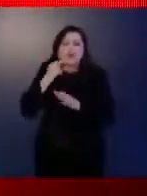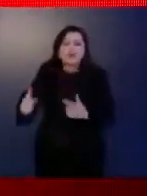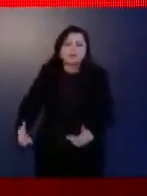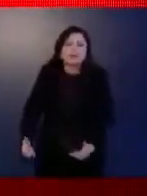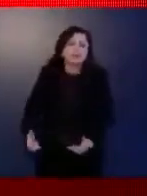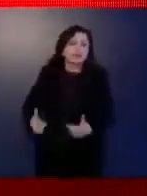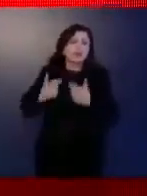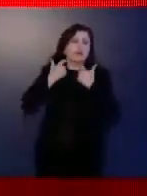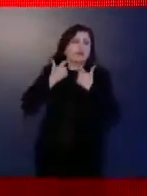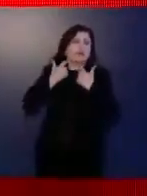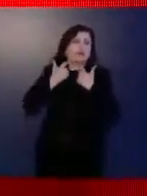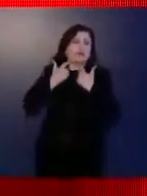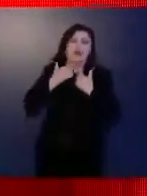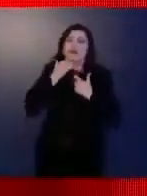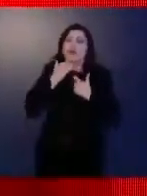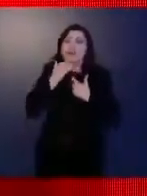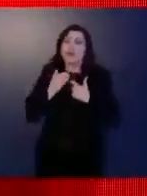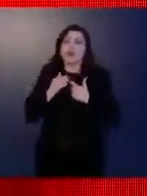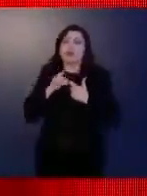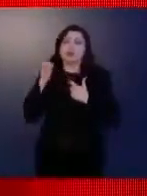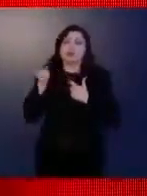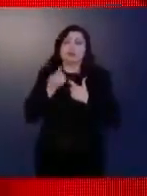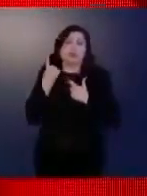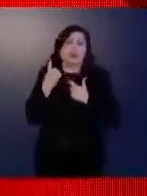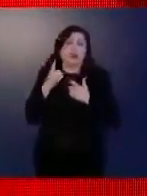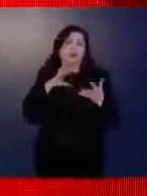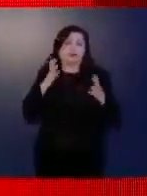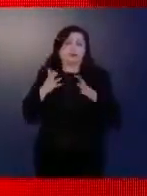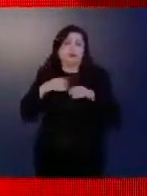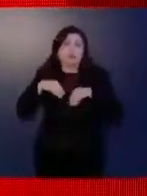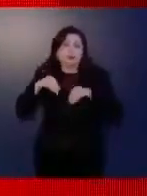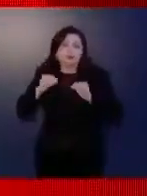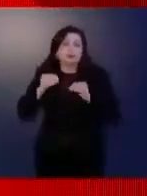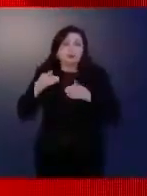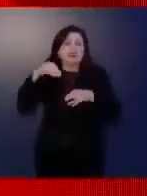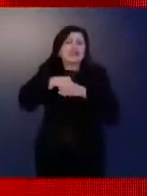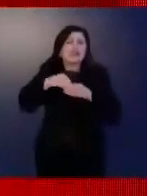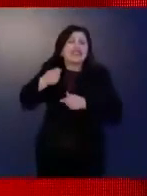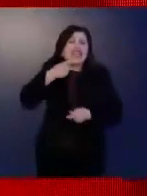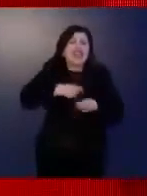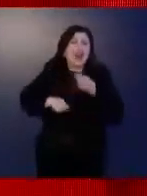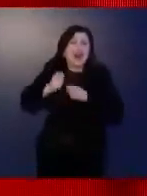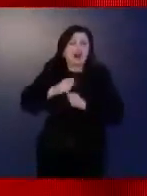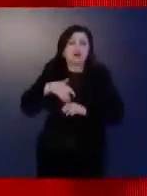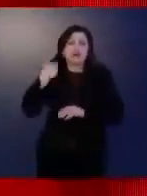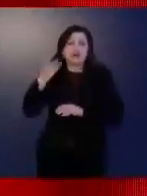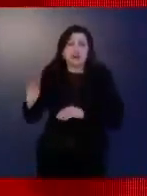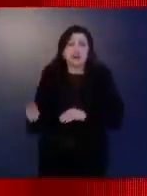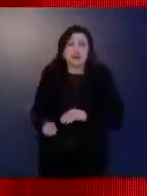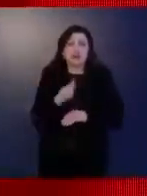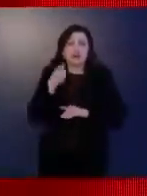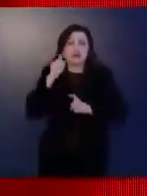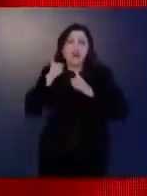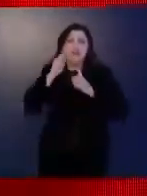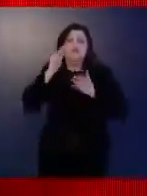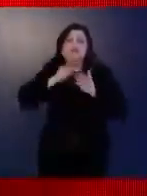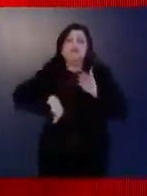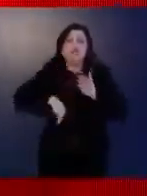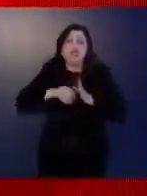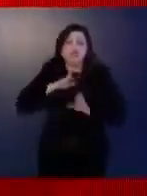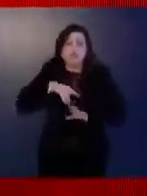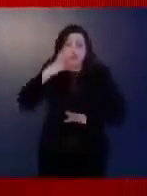αγορές και ακολούθησε το μνημόνιο και ζήσαμε τις τραυματικές εμπειρίες της